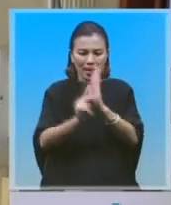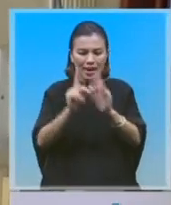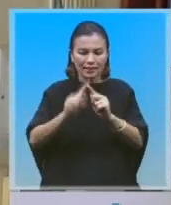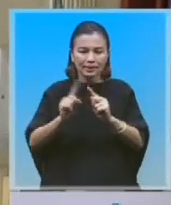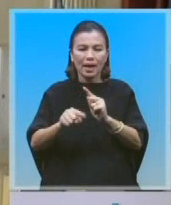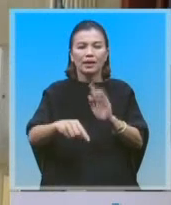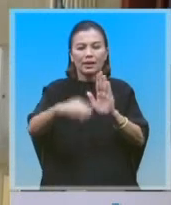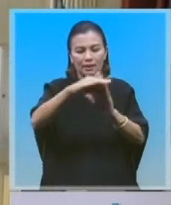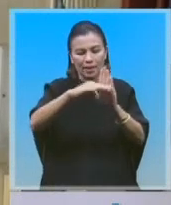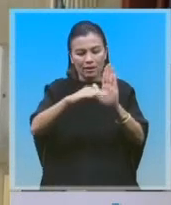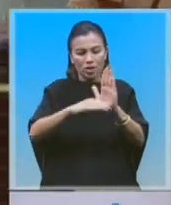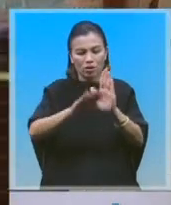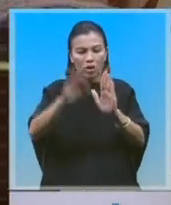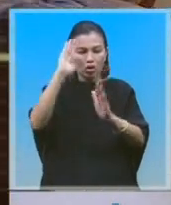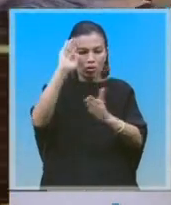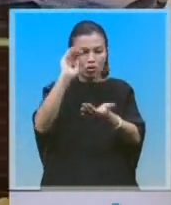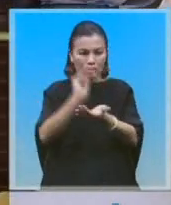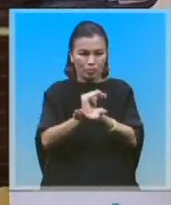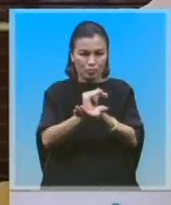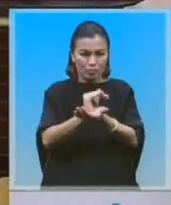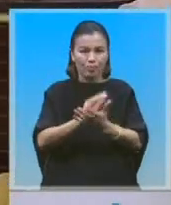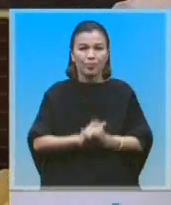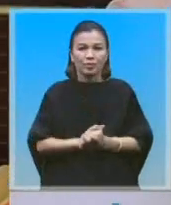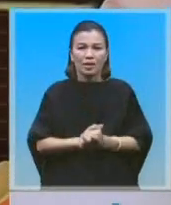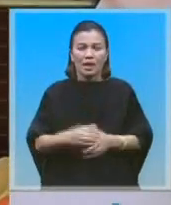งานของตำรวจนั่นเองนะครับสำหรับสาเหตุที่ทำให้ช็อก